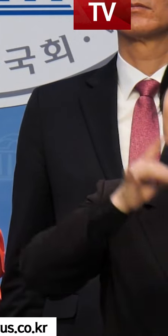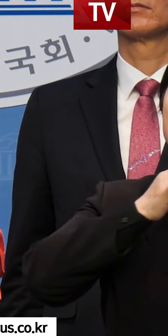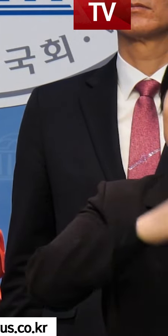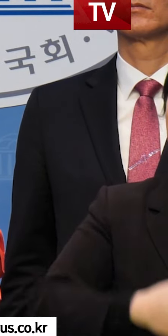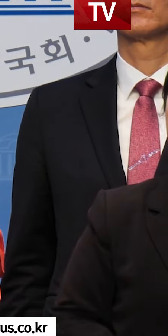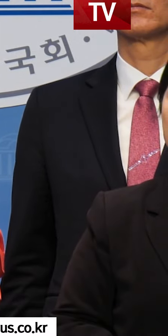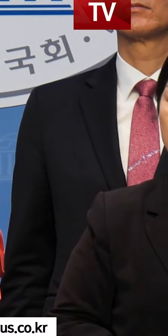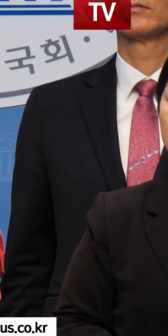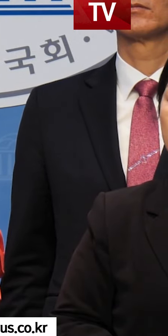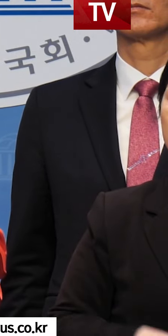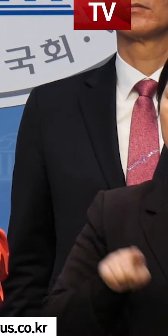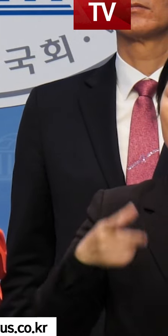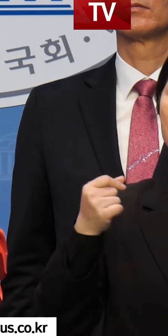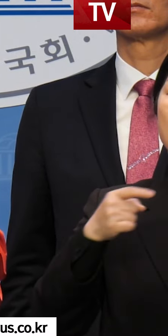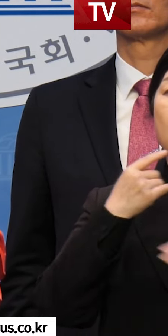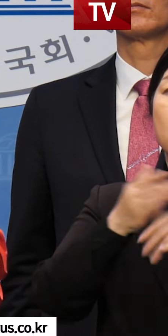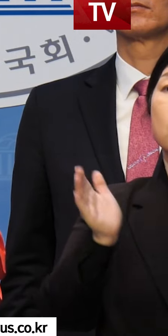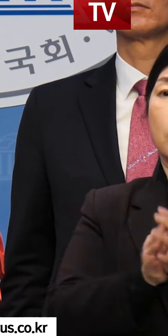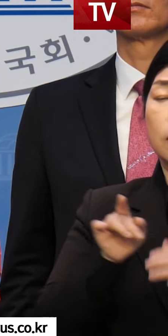이런 민주당의 말로